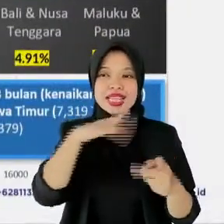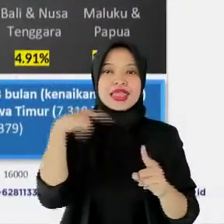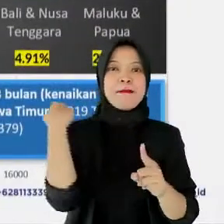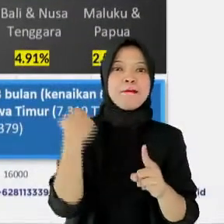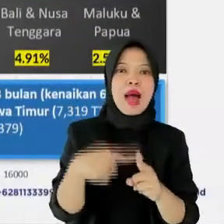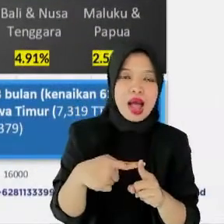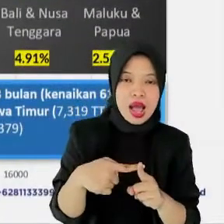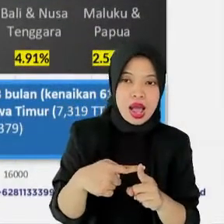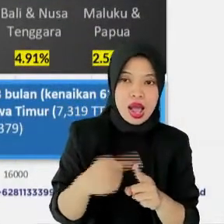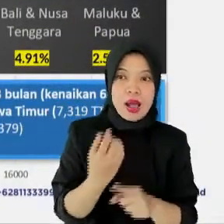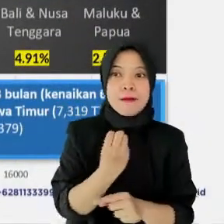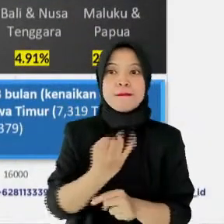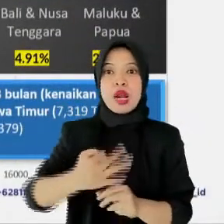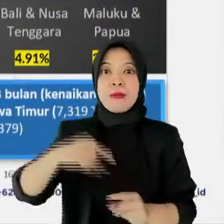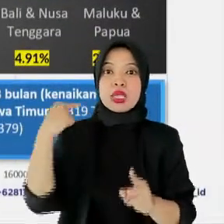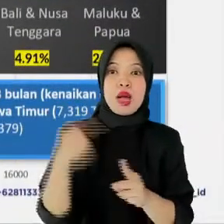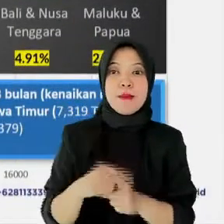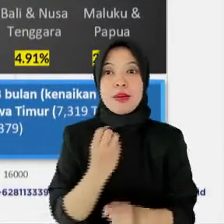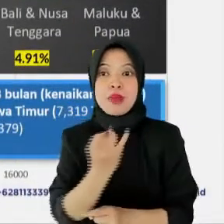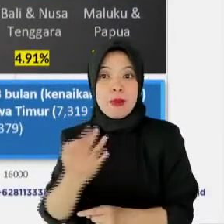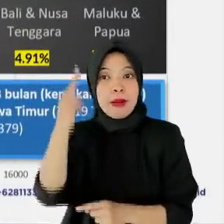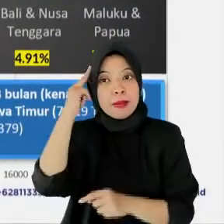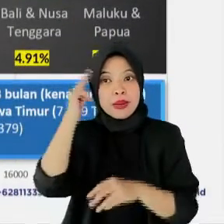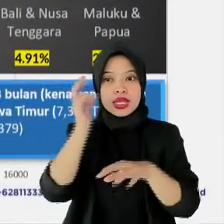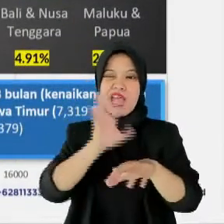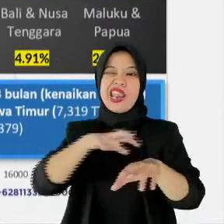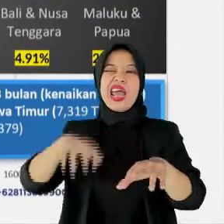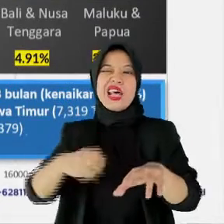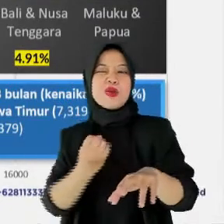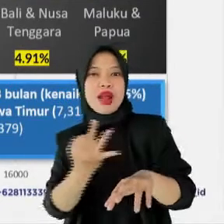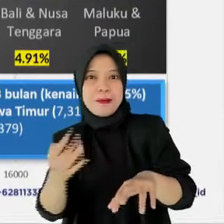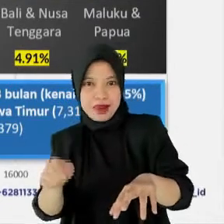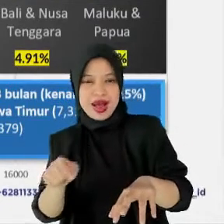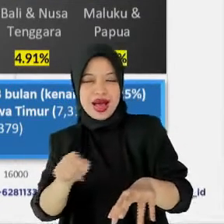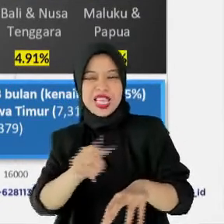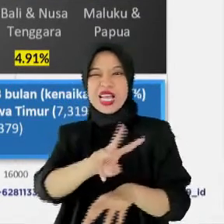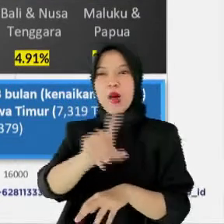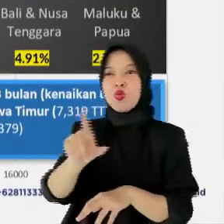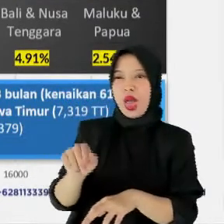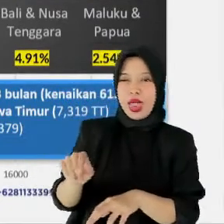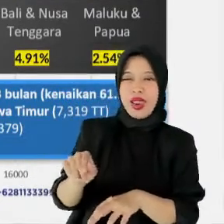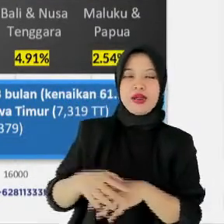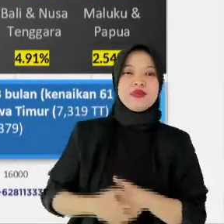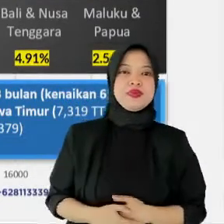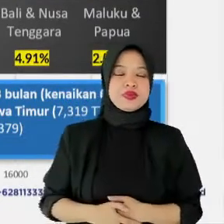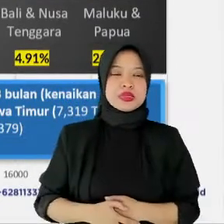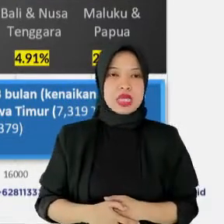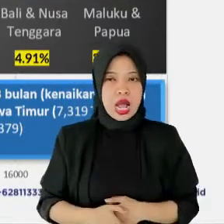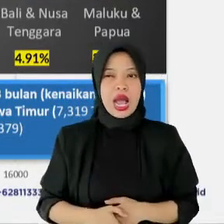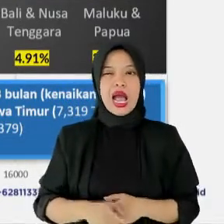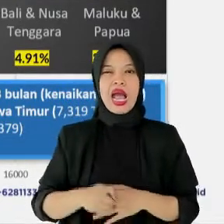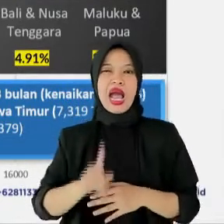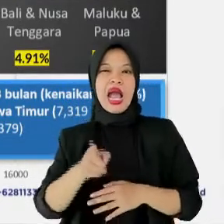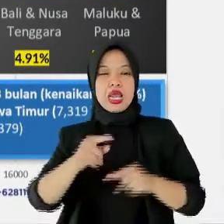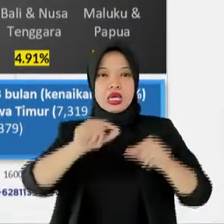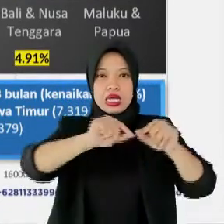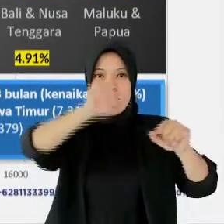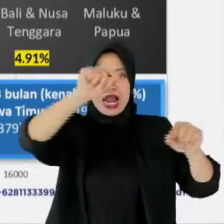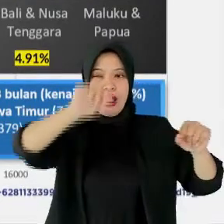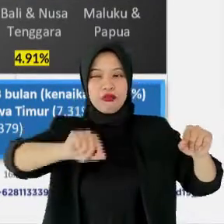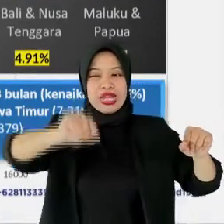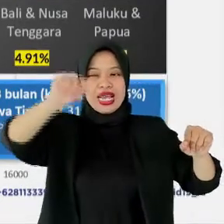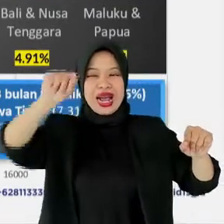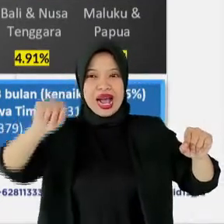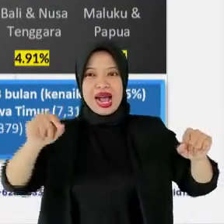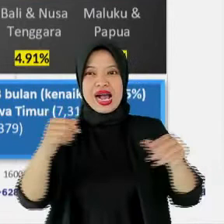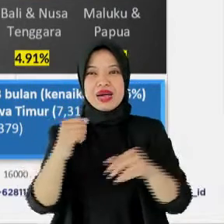tambahannya. Berapa banyak baik. Ditambah sama pemerintah daerahnya gitu selama 3 bulan. Totalnya yang ada di luar grafik sebelah